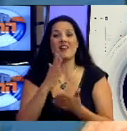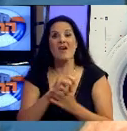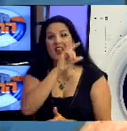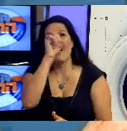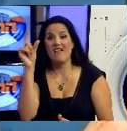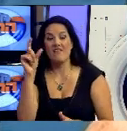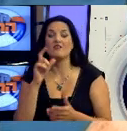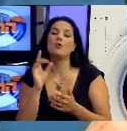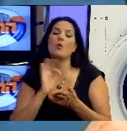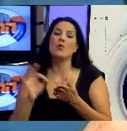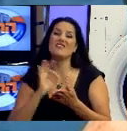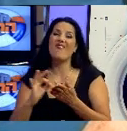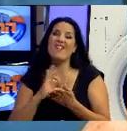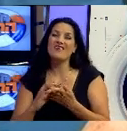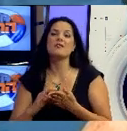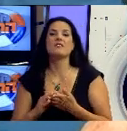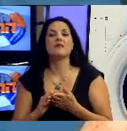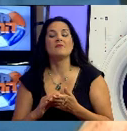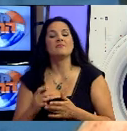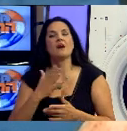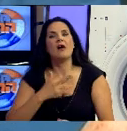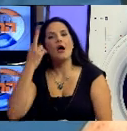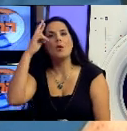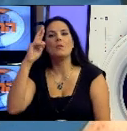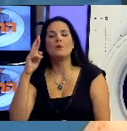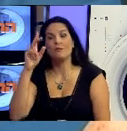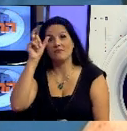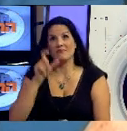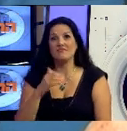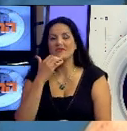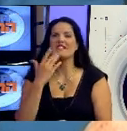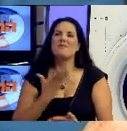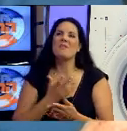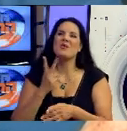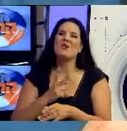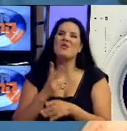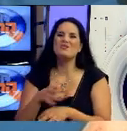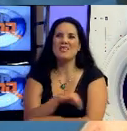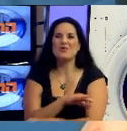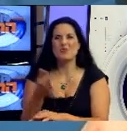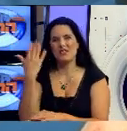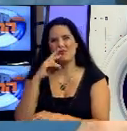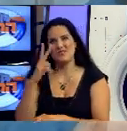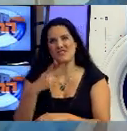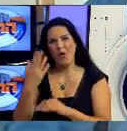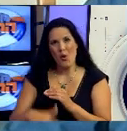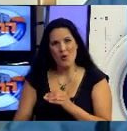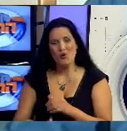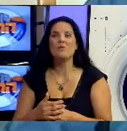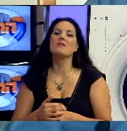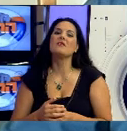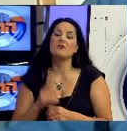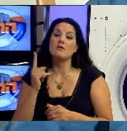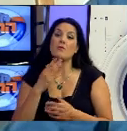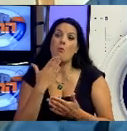כותבת שלמעשה את ההשראה לגיבורותיה היא קיבלה מקורס ארכיטקטורה ששעתה בו בשנתיים האחרונות, ולמעשה היא